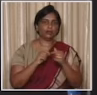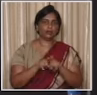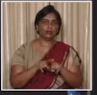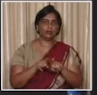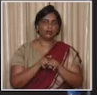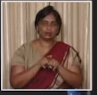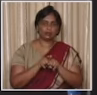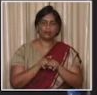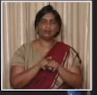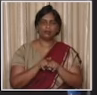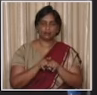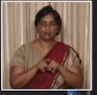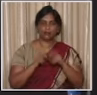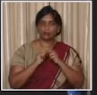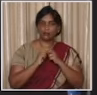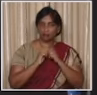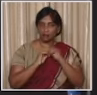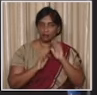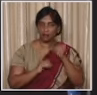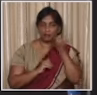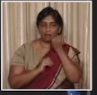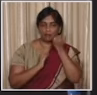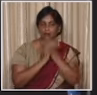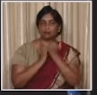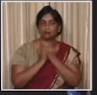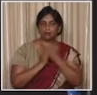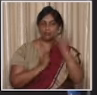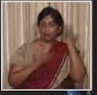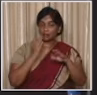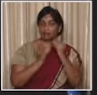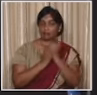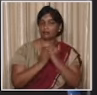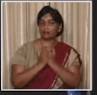තාක් මැරිලා තියෙන රෝගීන්ගේ ලයිස්තුවක් කරුණා කරලා